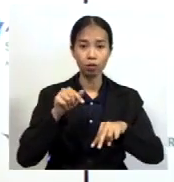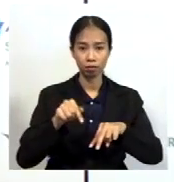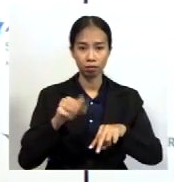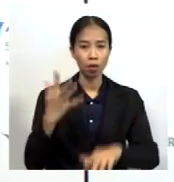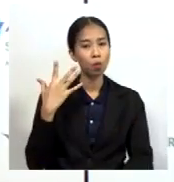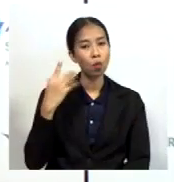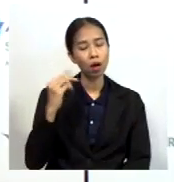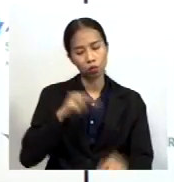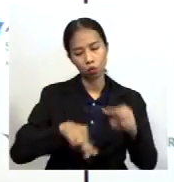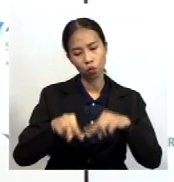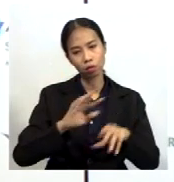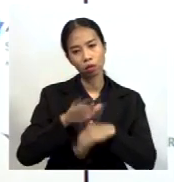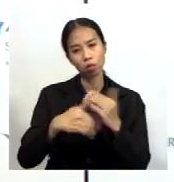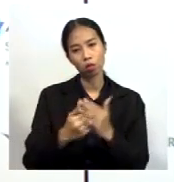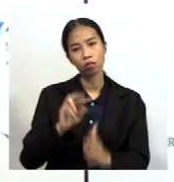านนี้ก็ทั้งหมด